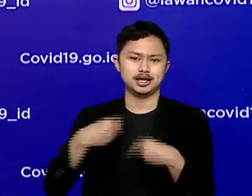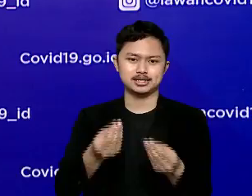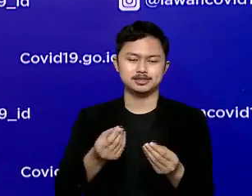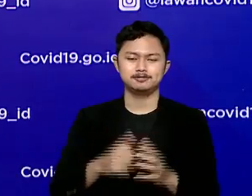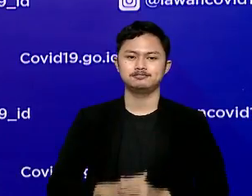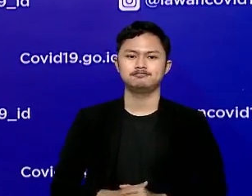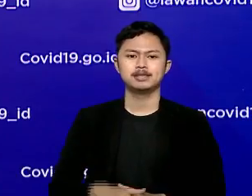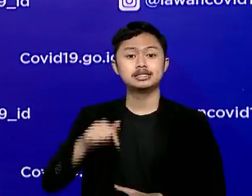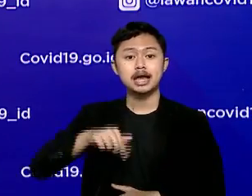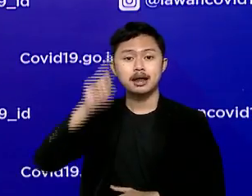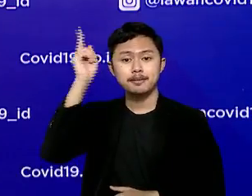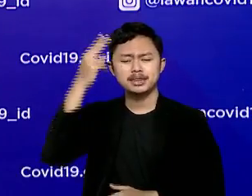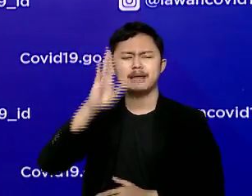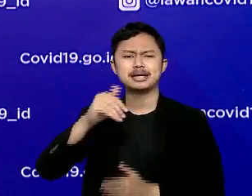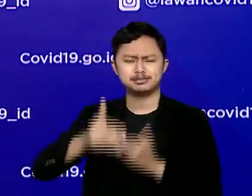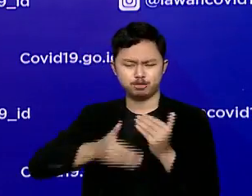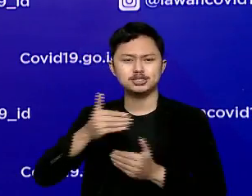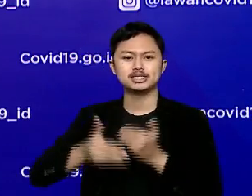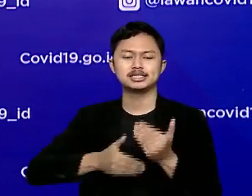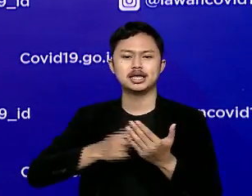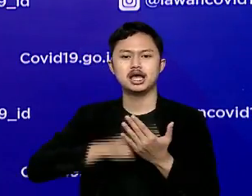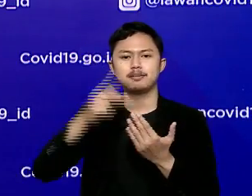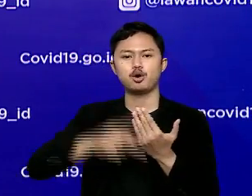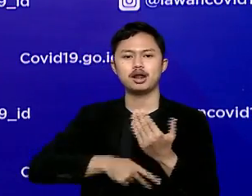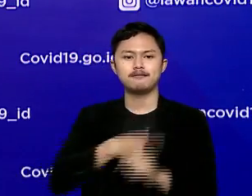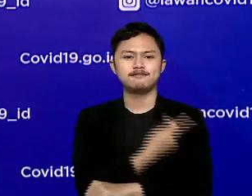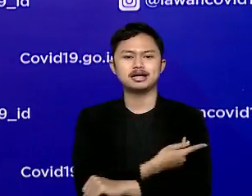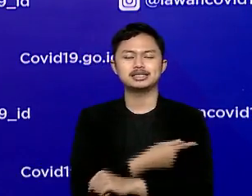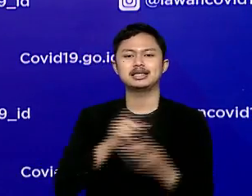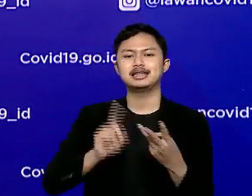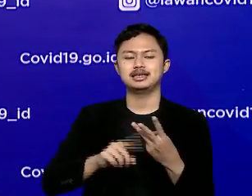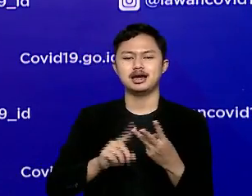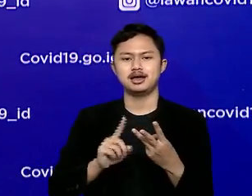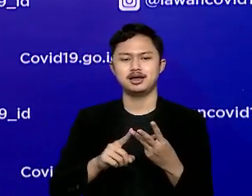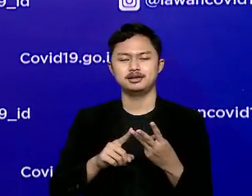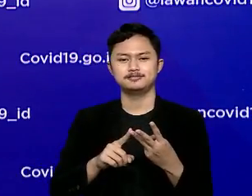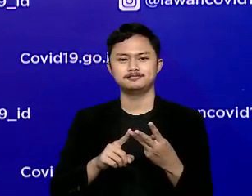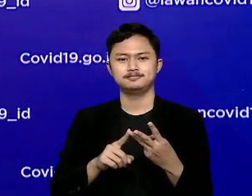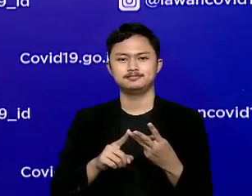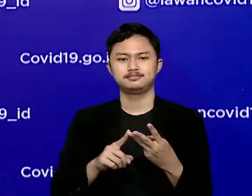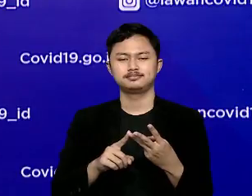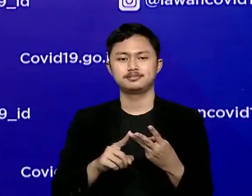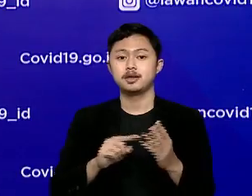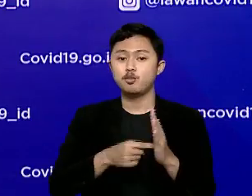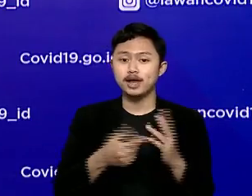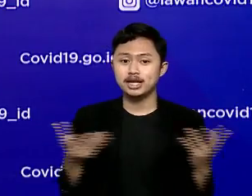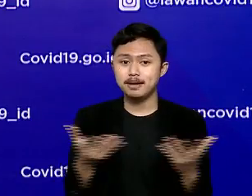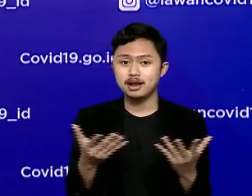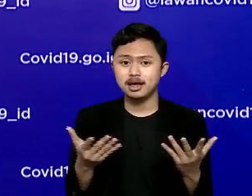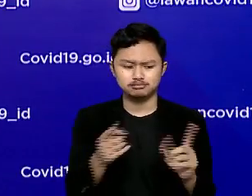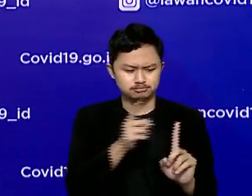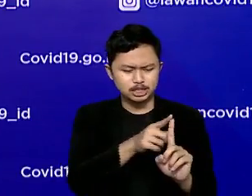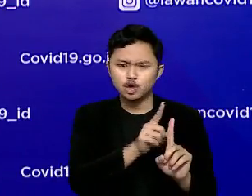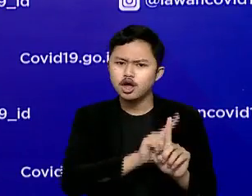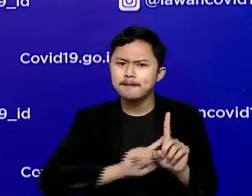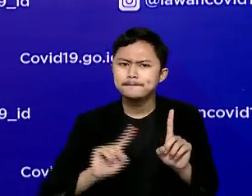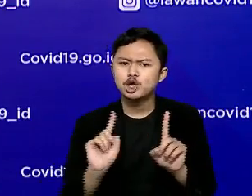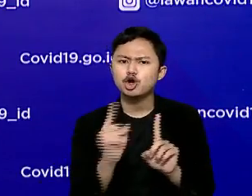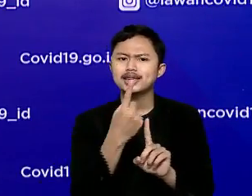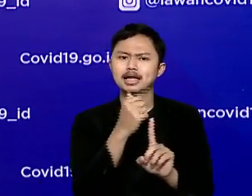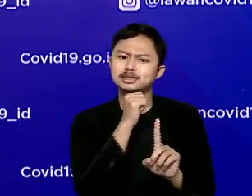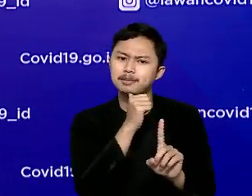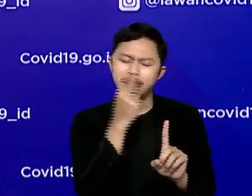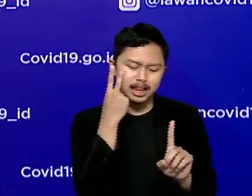tengah memfinalisasi keseluruhan aspek program booster vaksinasi COVID-19, mulai dari sasaran prioritas penerima